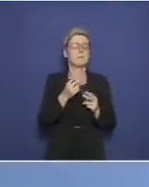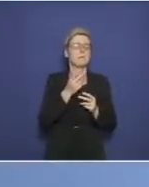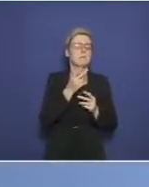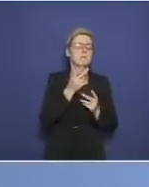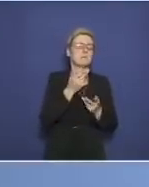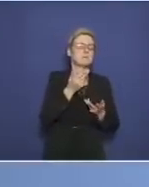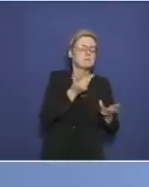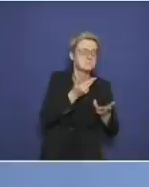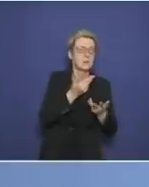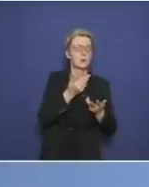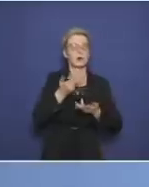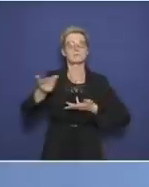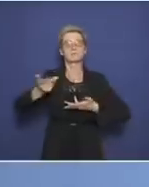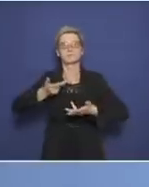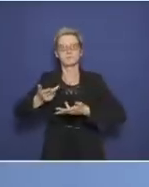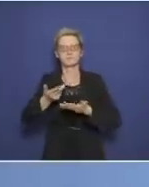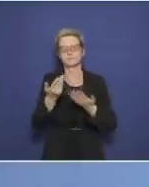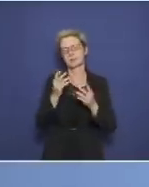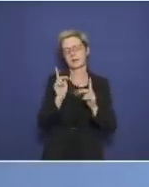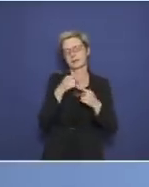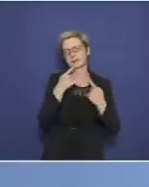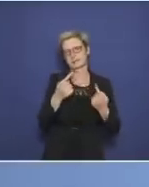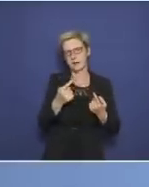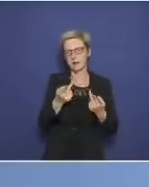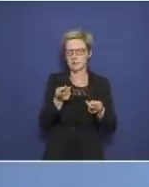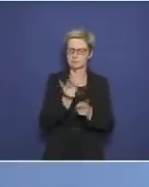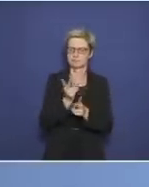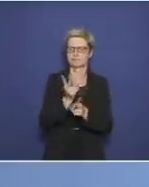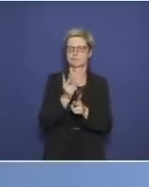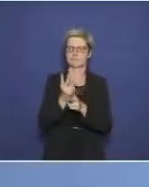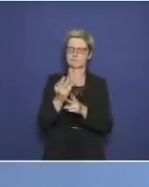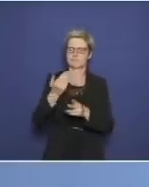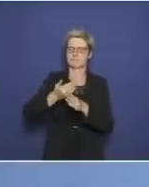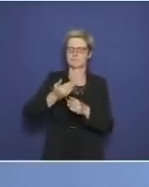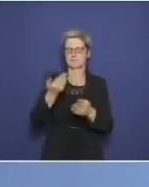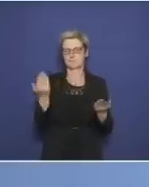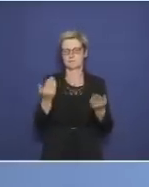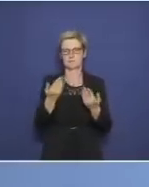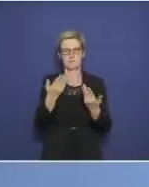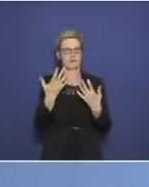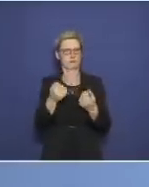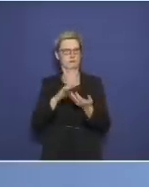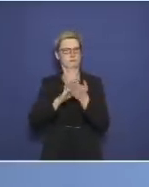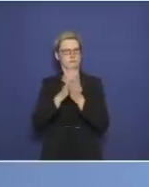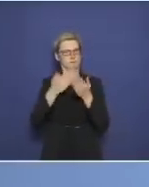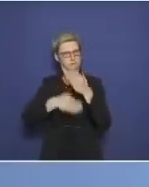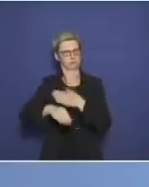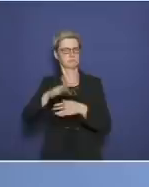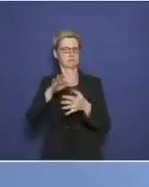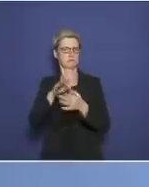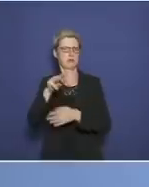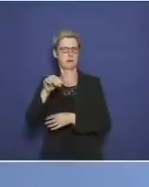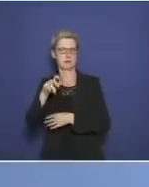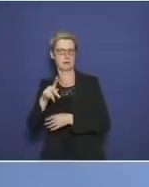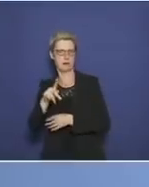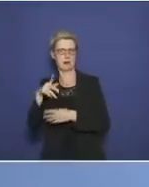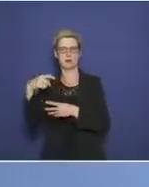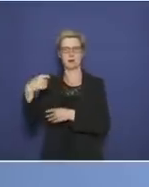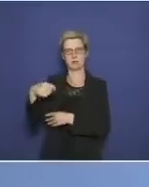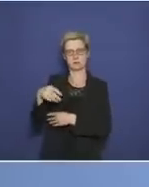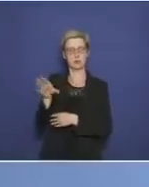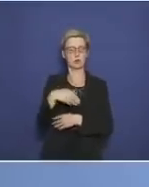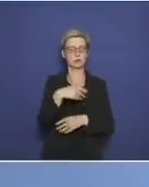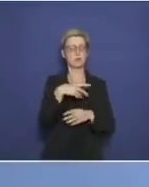es handelt sich um die reguläre, also jetzt wieder dranseiende Besprechung zwischen Bundeskanzlerin